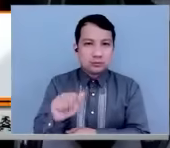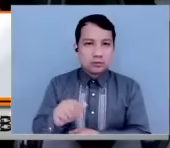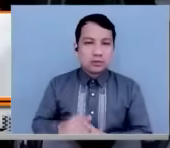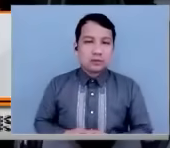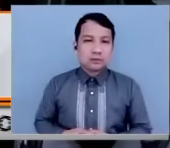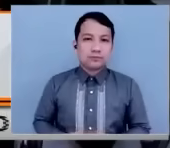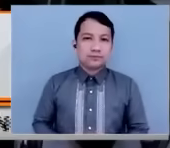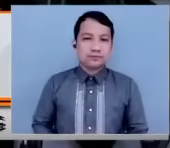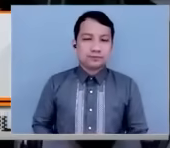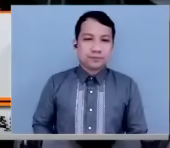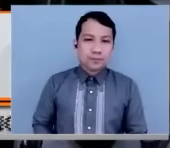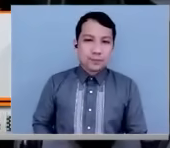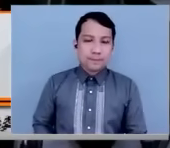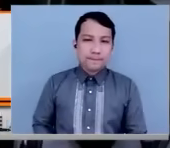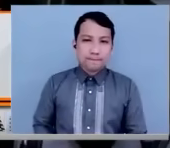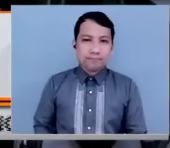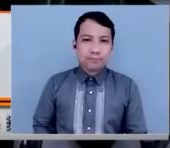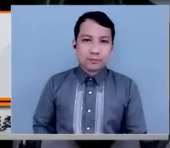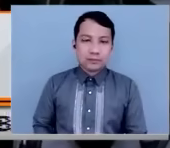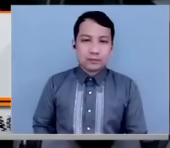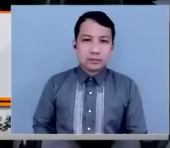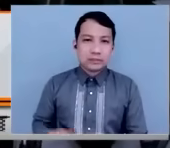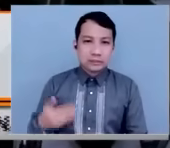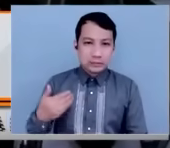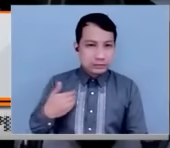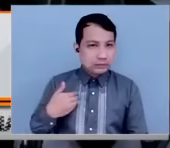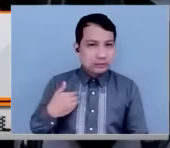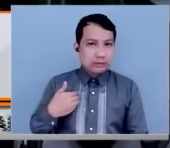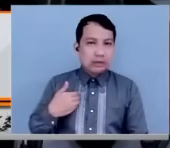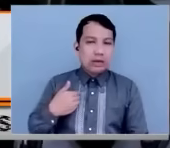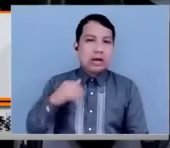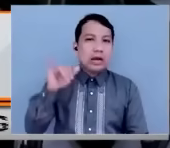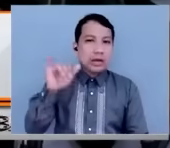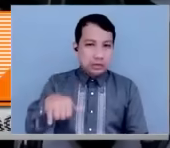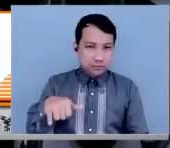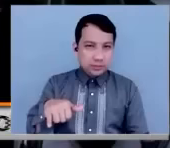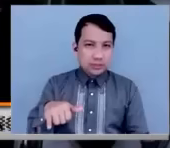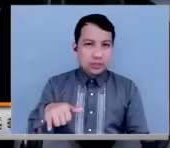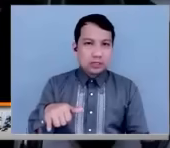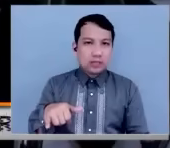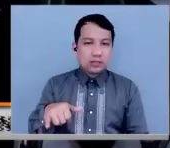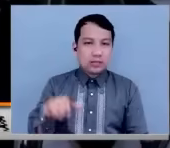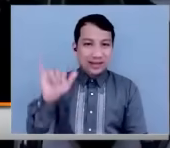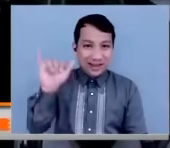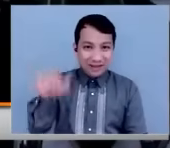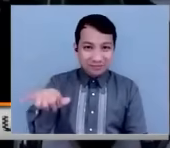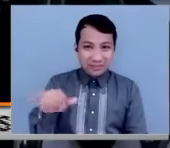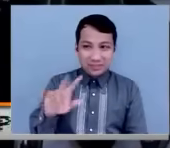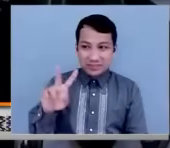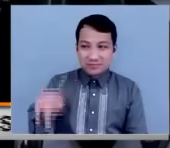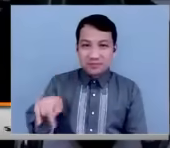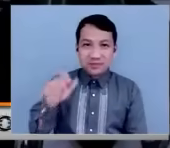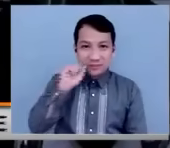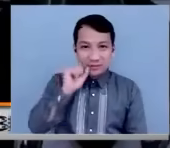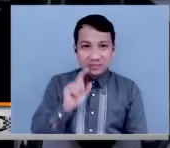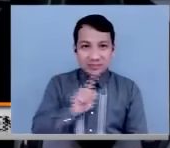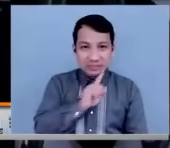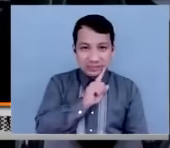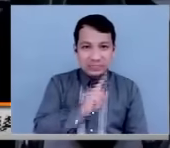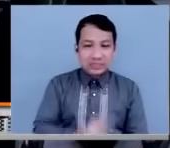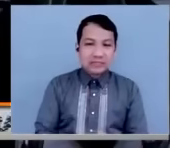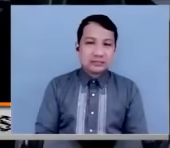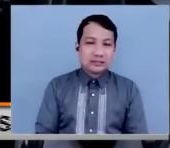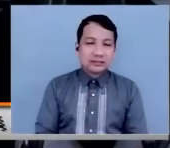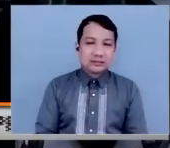kanina Bok hindi talaga sumipot dito sa ikatlong State of the Nation na address SONA ni pang Bongbong Marcos si Vice